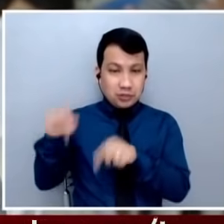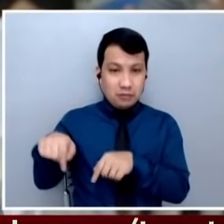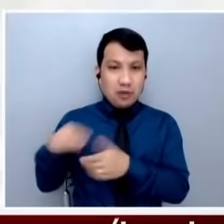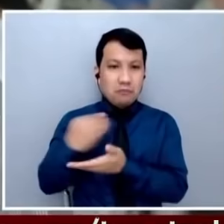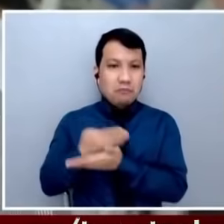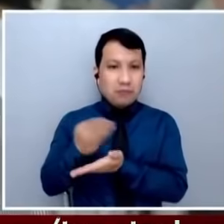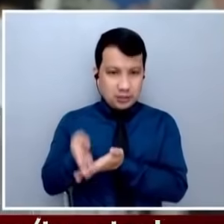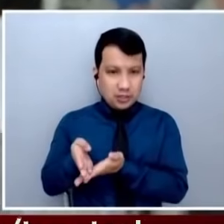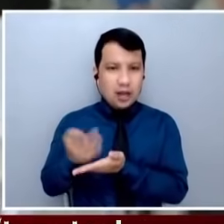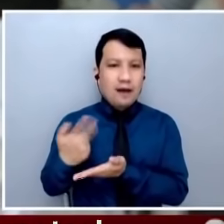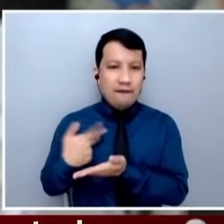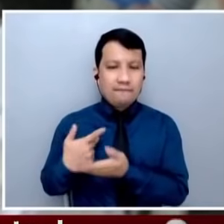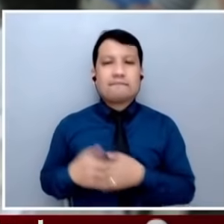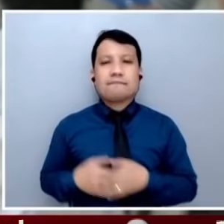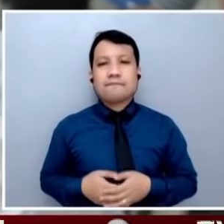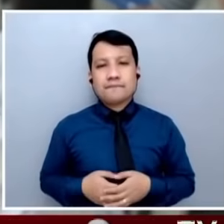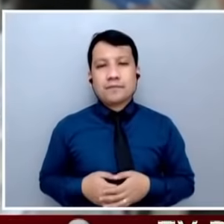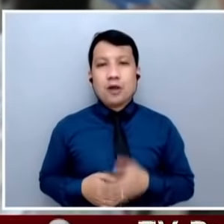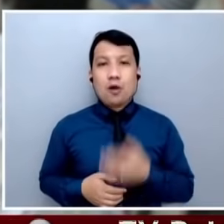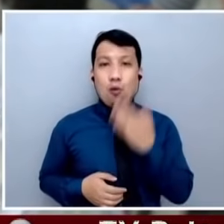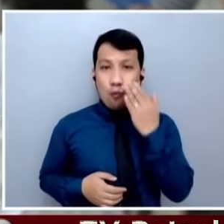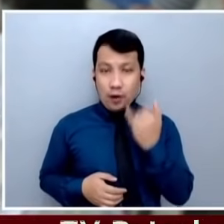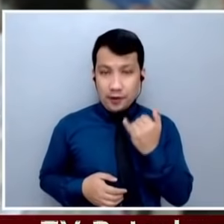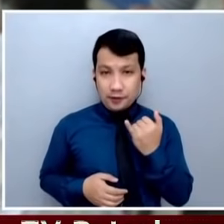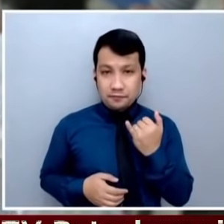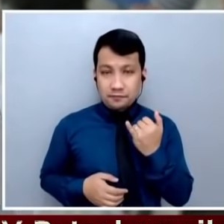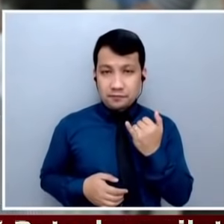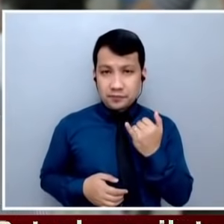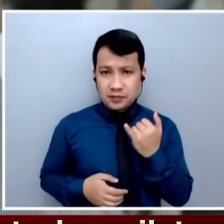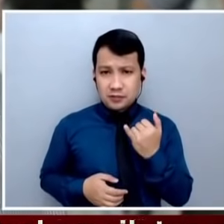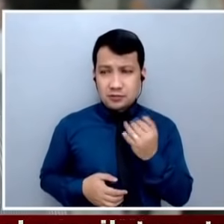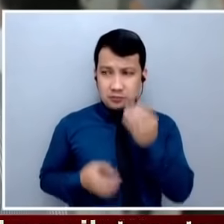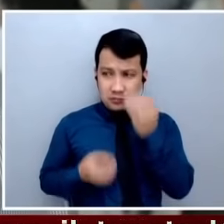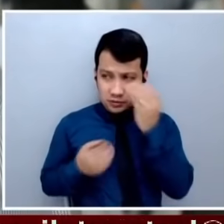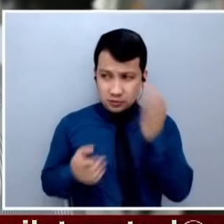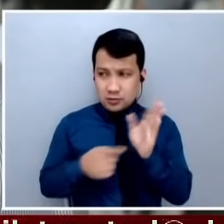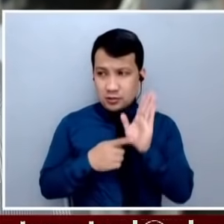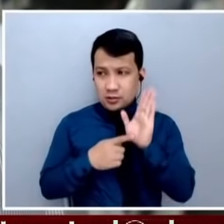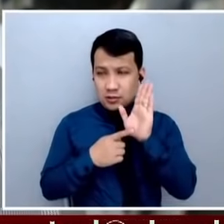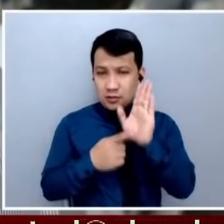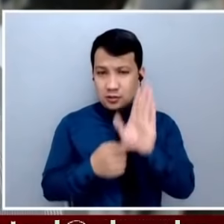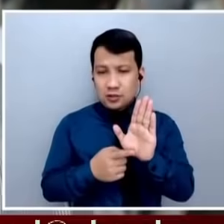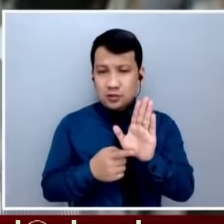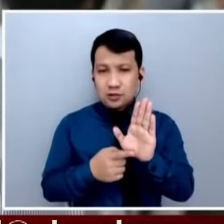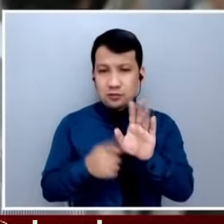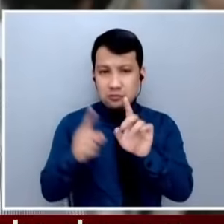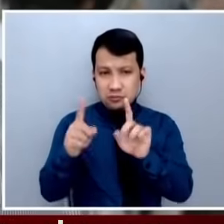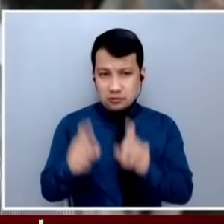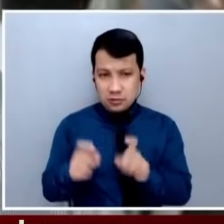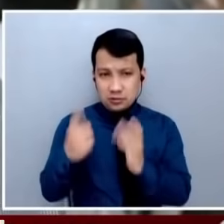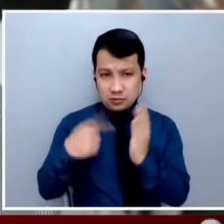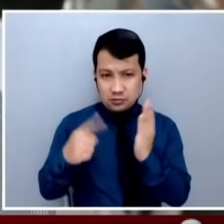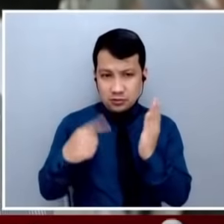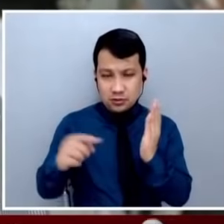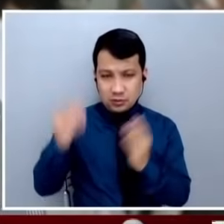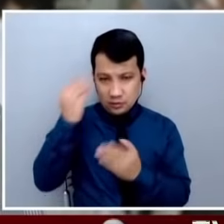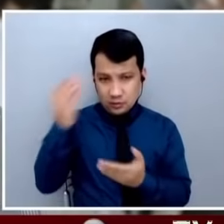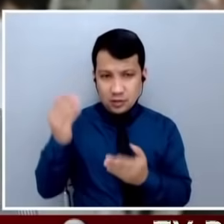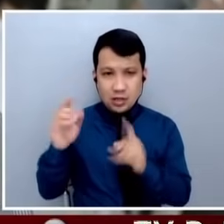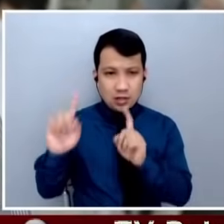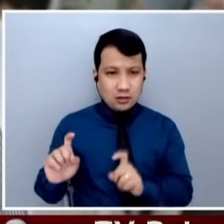para dito. Bahagi ito ng guarantee na ibinibigay natin dun sa subject na kasama dun sa